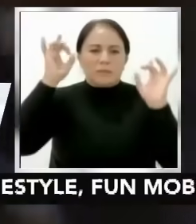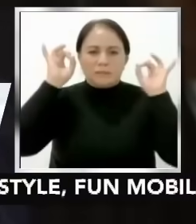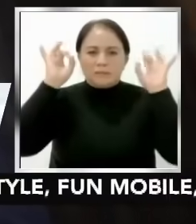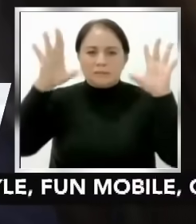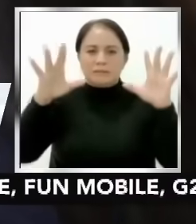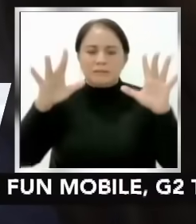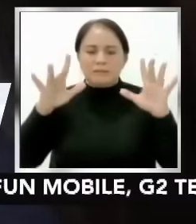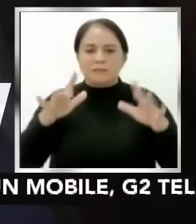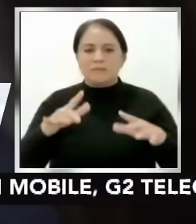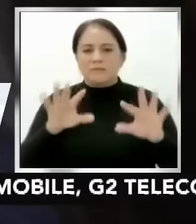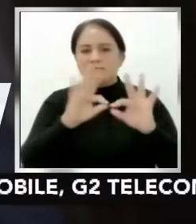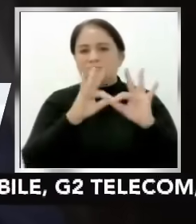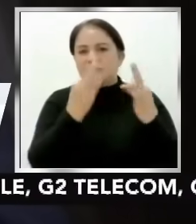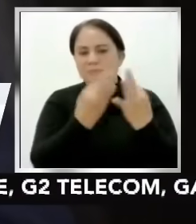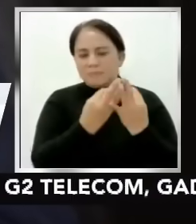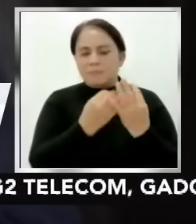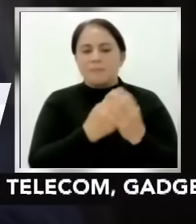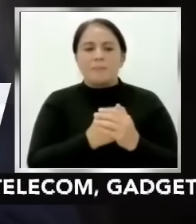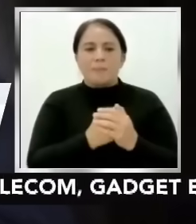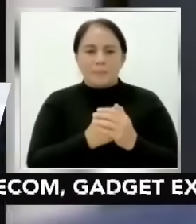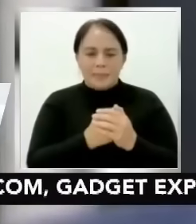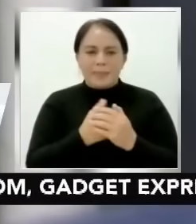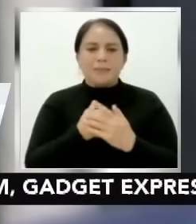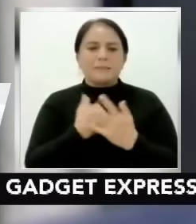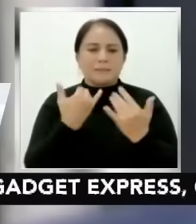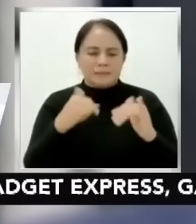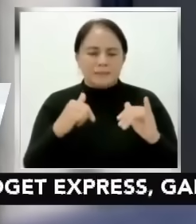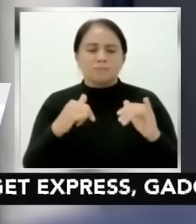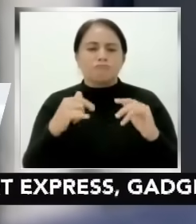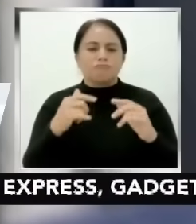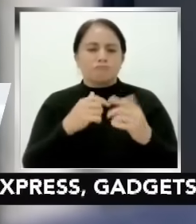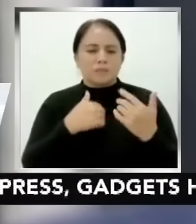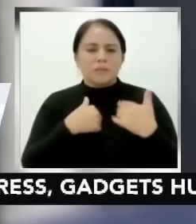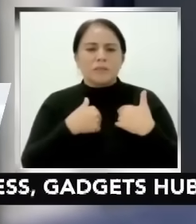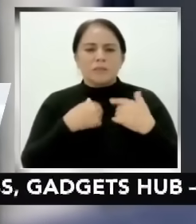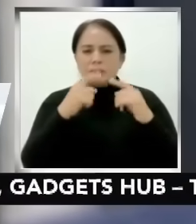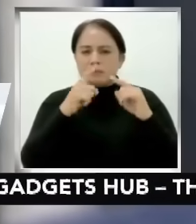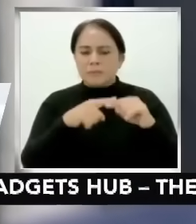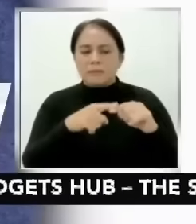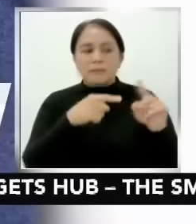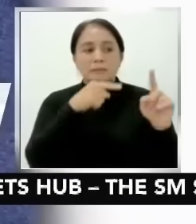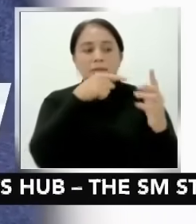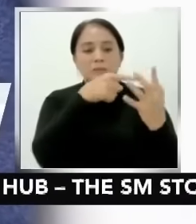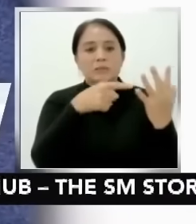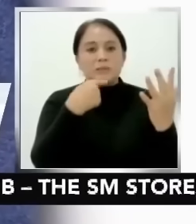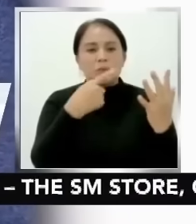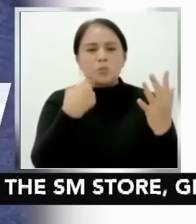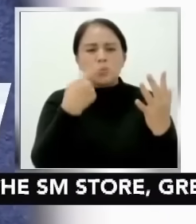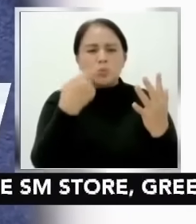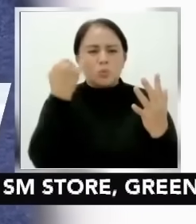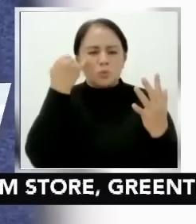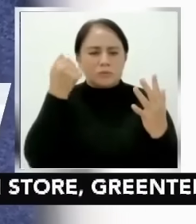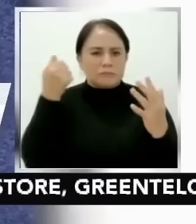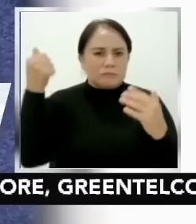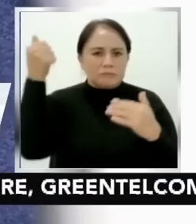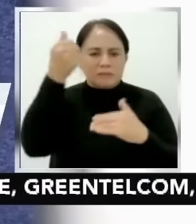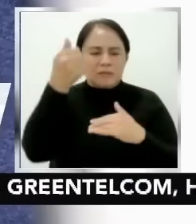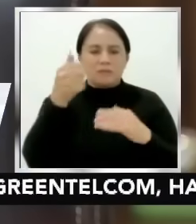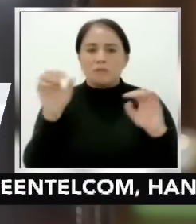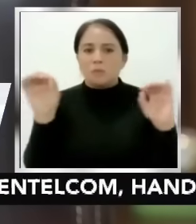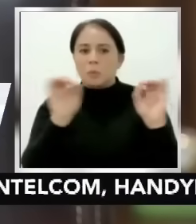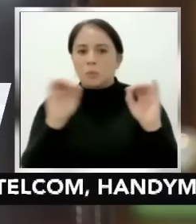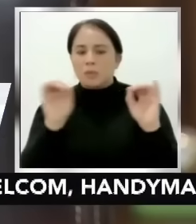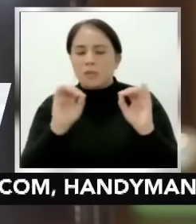pamilya. Bagamat umaasa pa rin ang mga otoridad na ituturo ng mga suspect ang mga mastermind, pero habang wala pang nakukuhang statement,